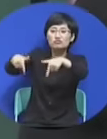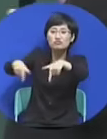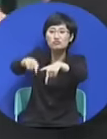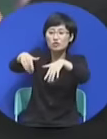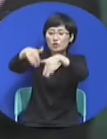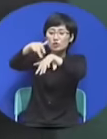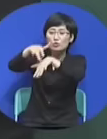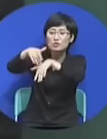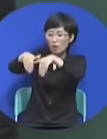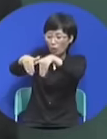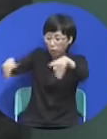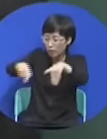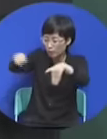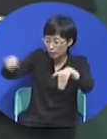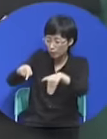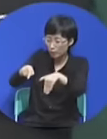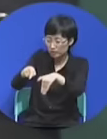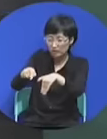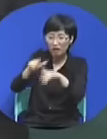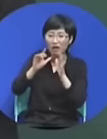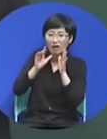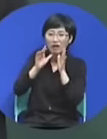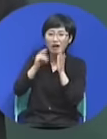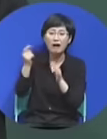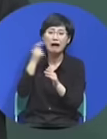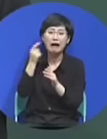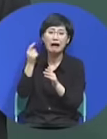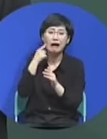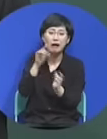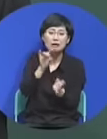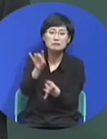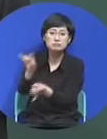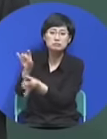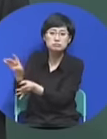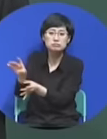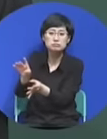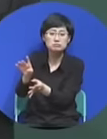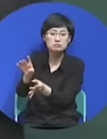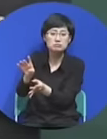所以约翰福音八章四十四节，最终是撒旦在欺骗人。 그리고 이거 좀 알고 계셔야 됩니다. 이렇게 멸망시키 보라고요.